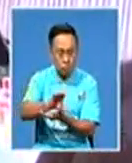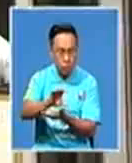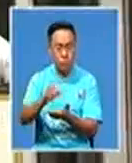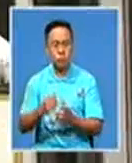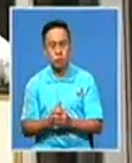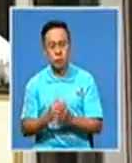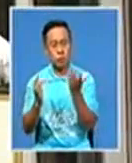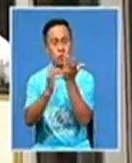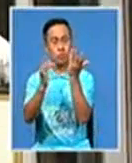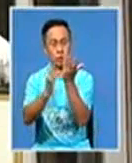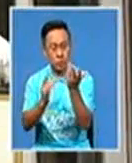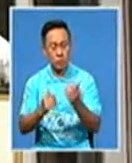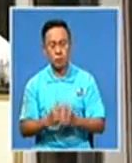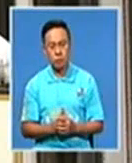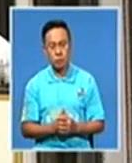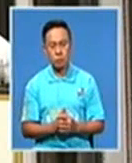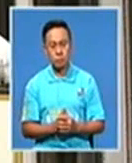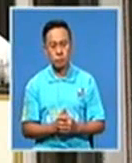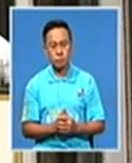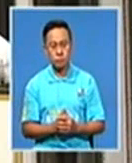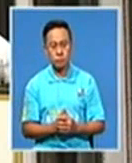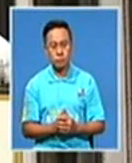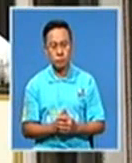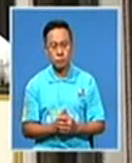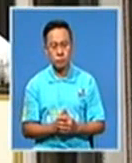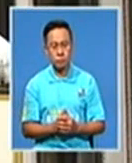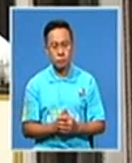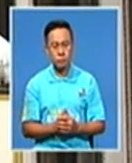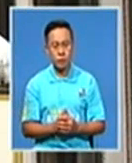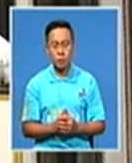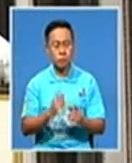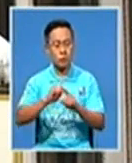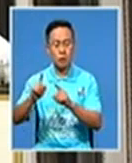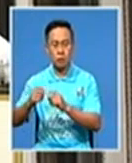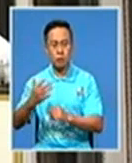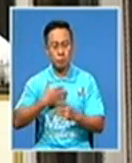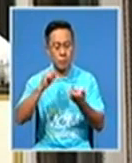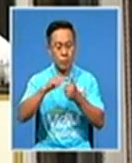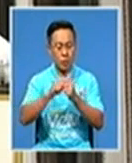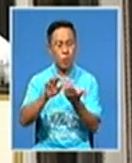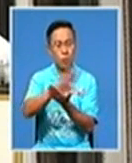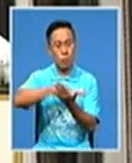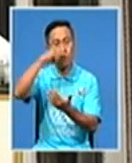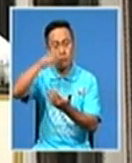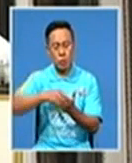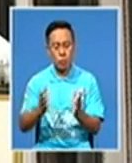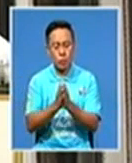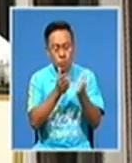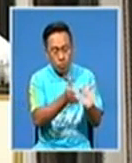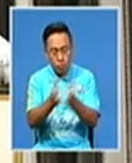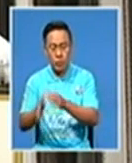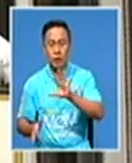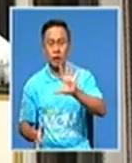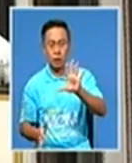ในเรื่องของเทคโนโลยีนะครับหรือเรื่องอะไรก็ตามที่เป็นปัญหาของประเทศนะครับทั้งหมดทั้ง5กลุ่มง